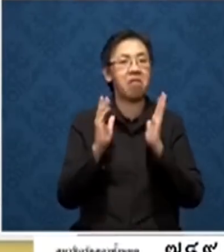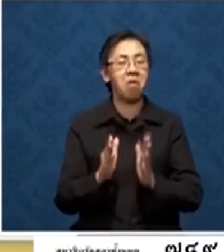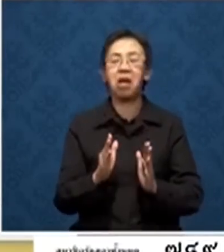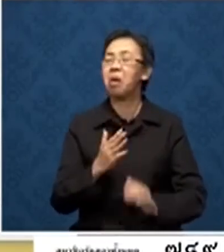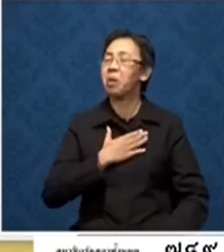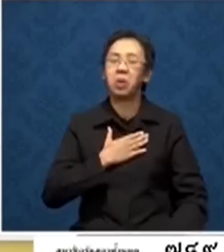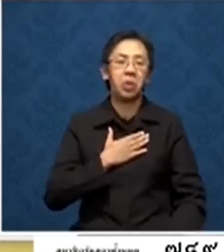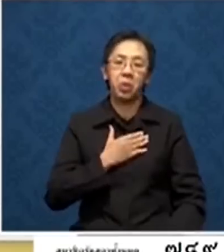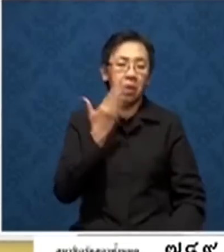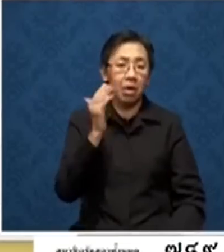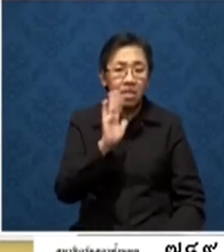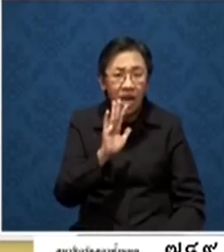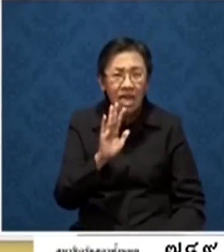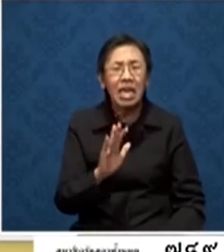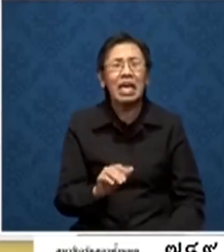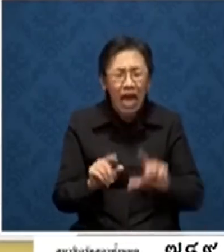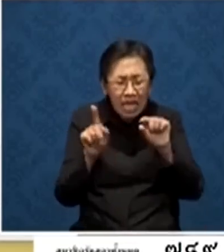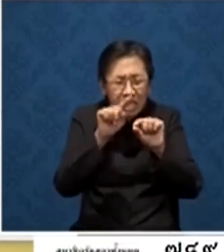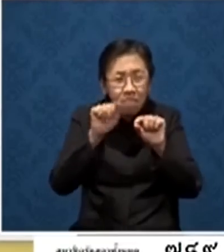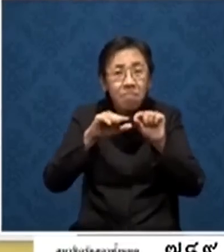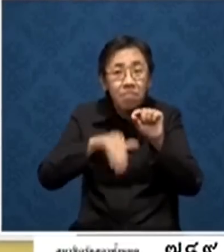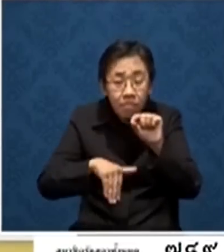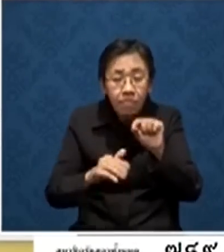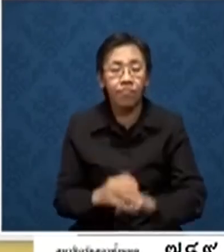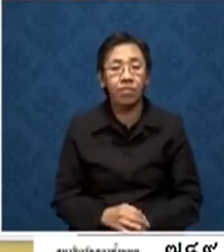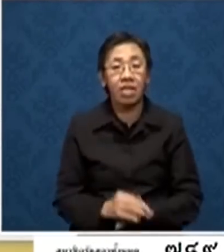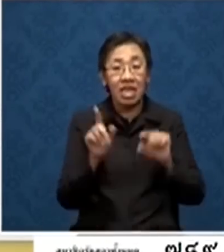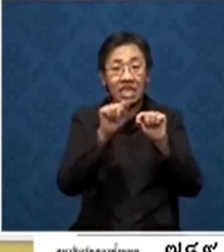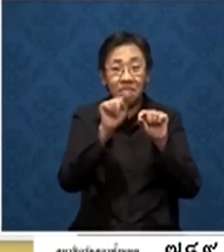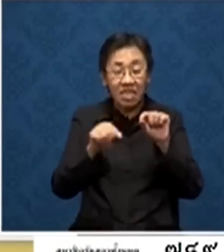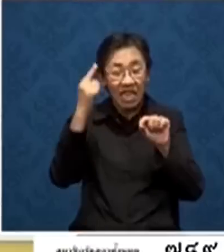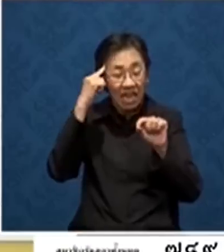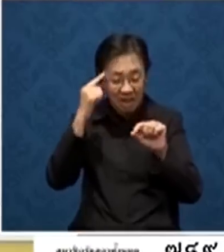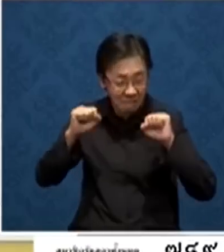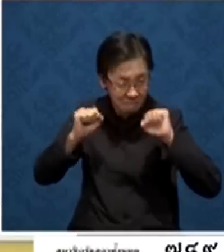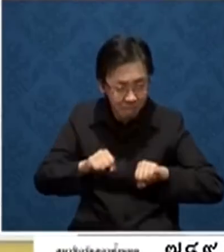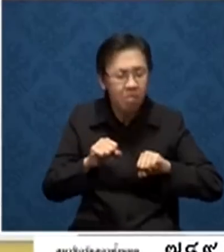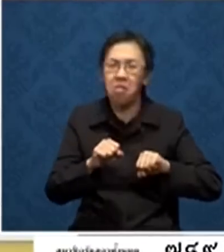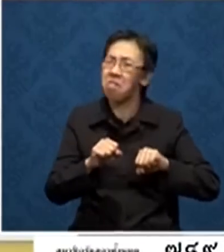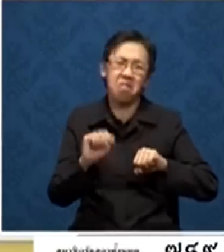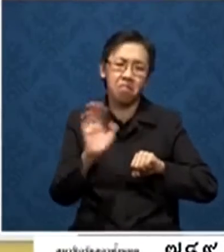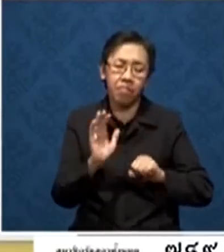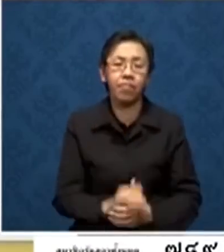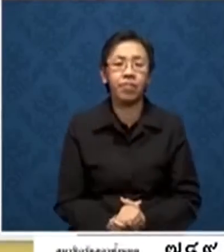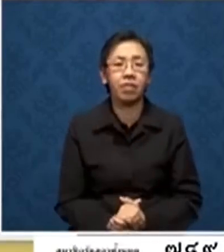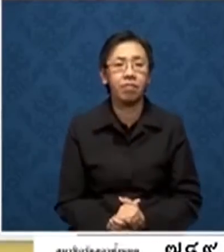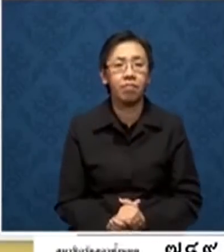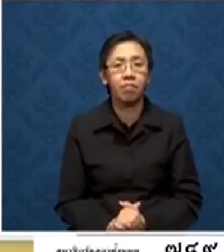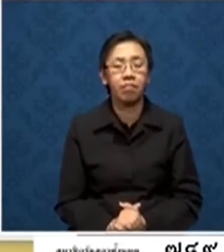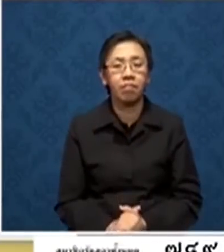เพราะมันไม่ถึง 20%มันไม่ใช่เรื่องชี้ขาดของประเทศนี้มันเป็นเรื่อง